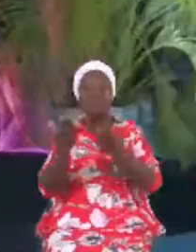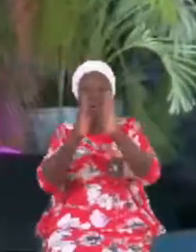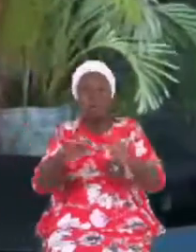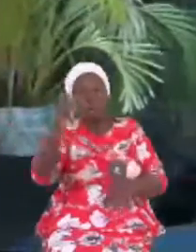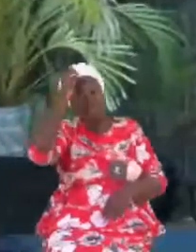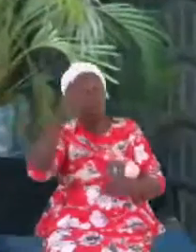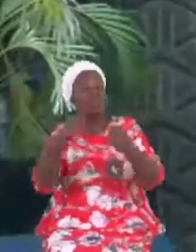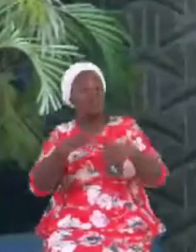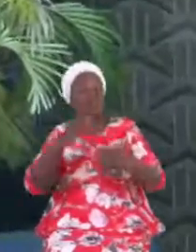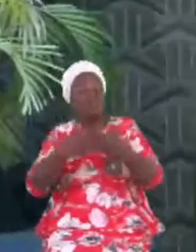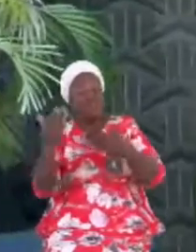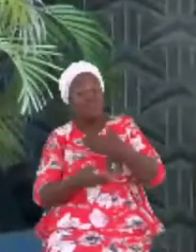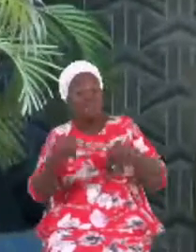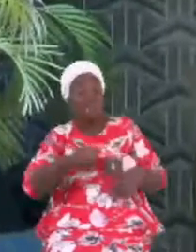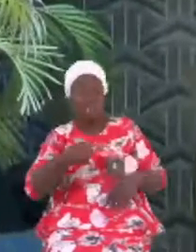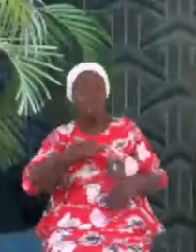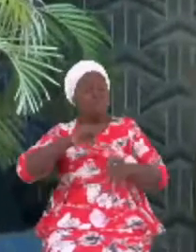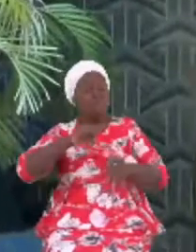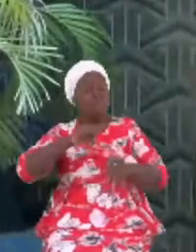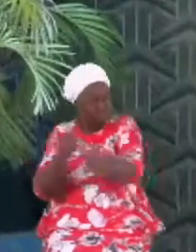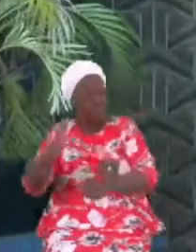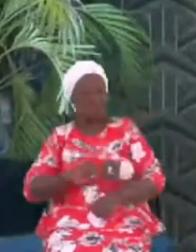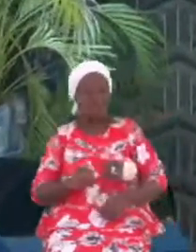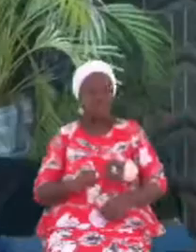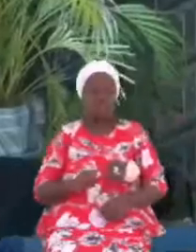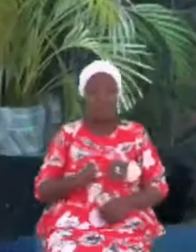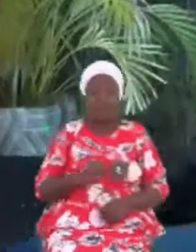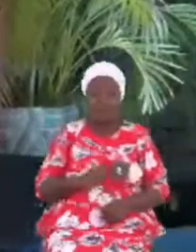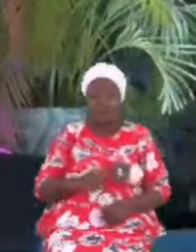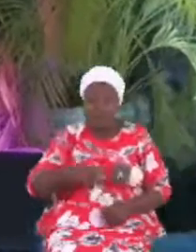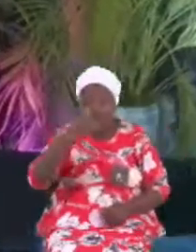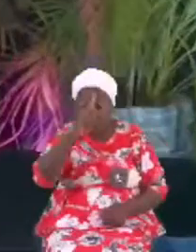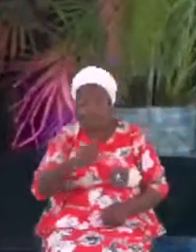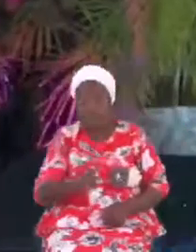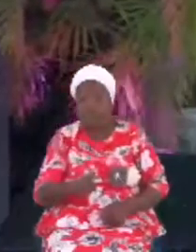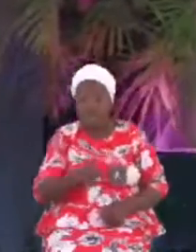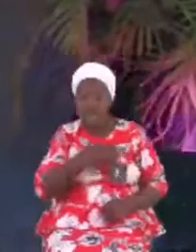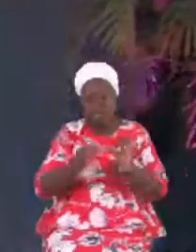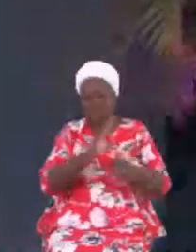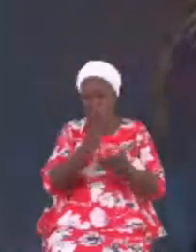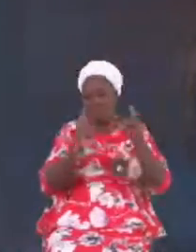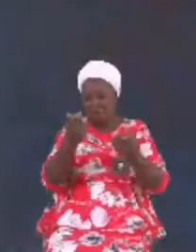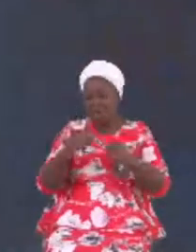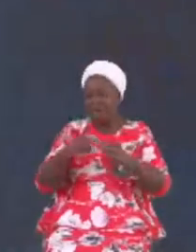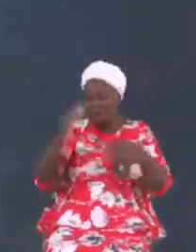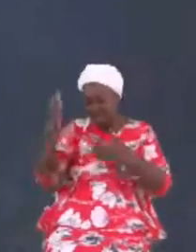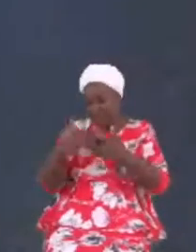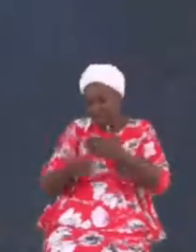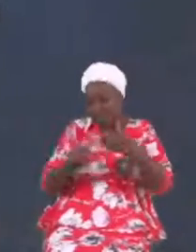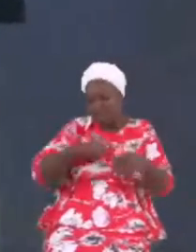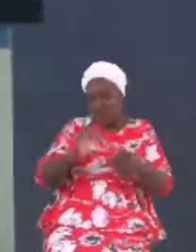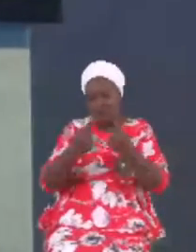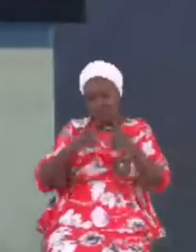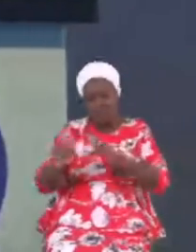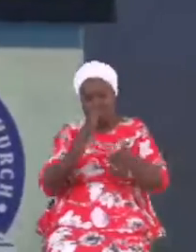Satan vient et il m'invite, j'irai. Je suis large d'esprit. Si quelqu'un vient et il m'invite à venir